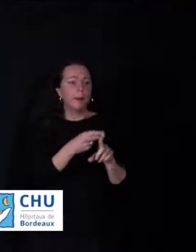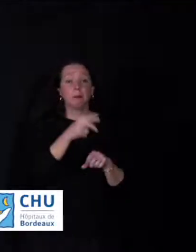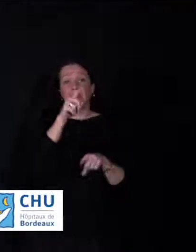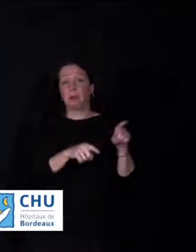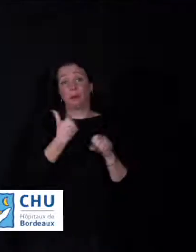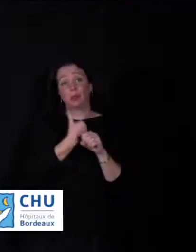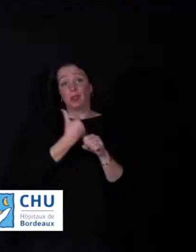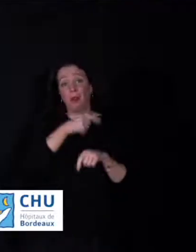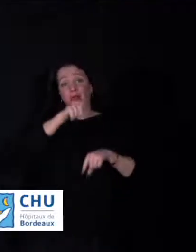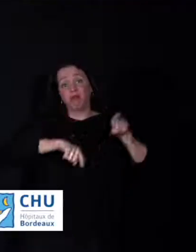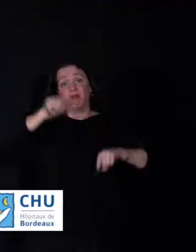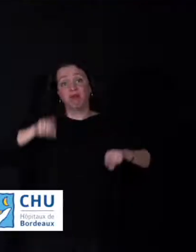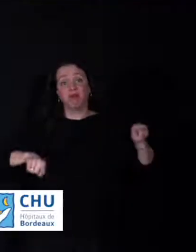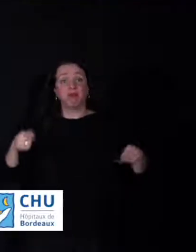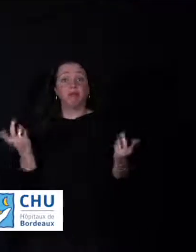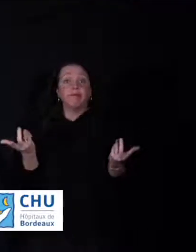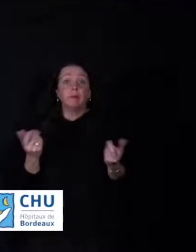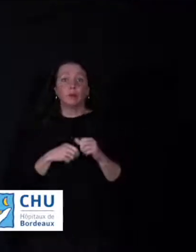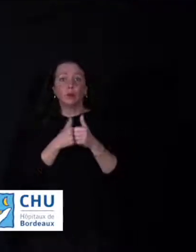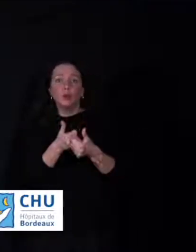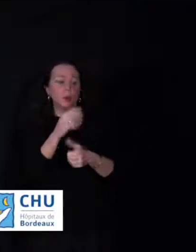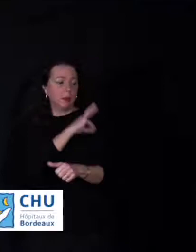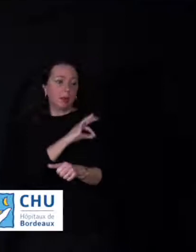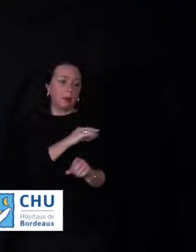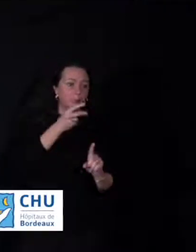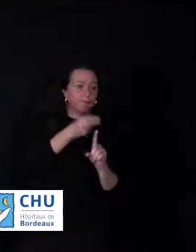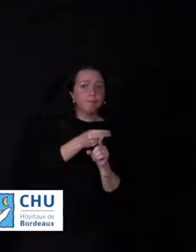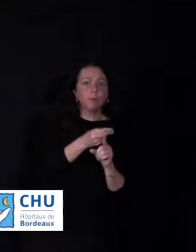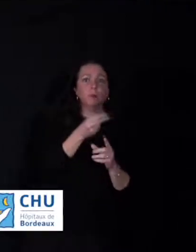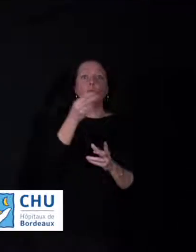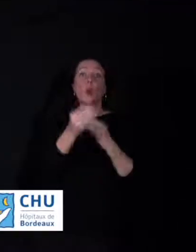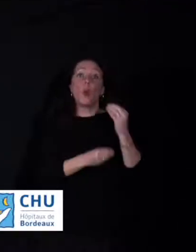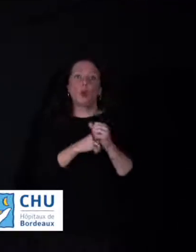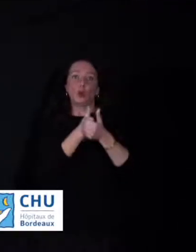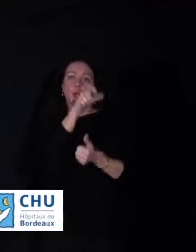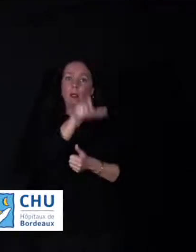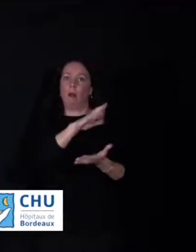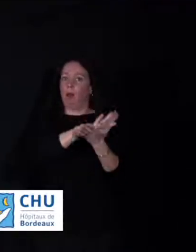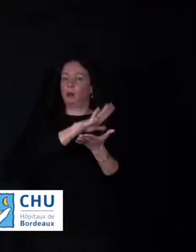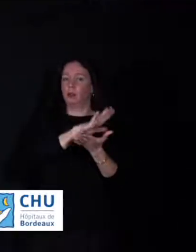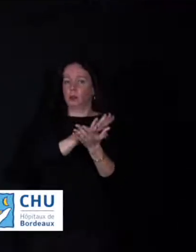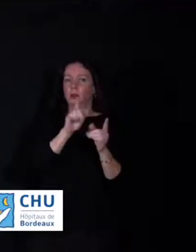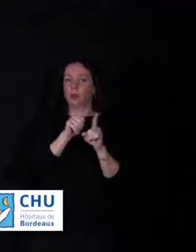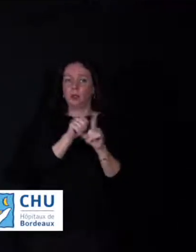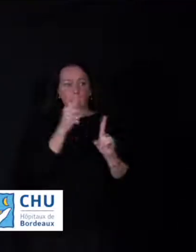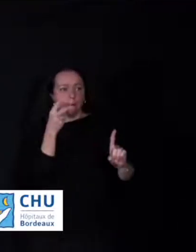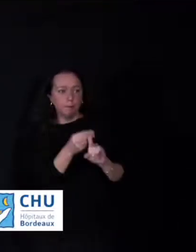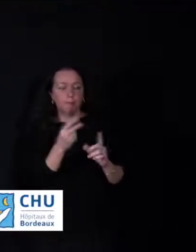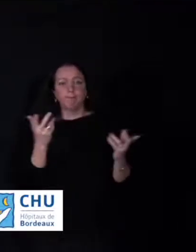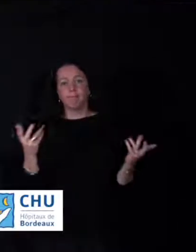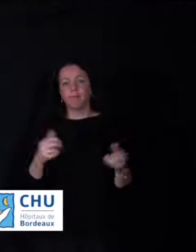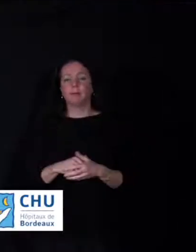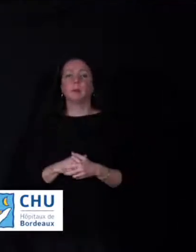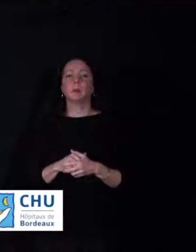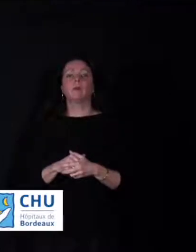chaque année selon le vaccin que l'on aura utilisé ou selon l'âge de la personne qui reçoit le vaccin.